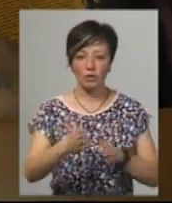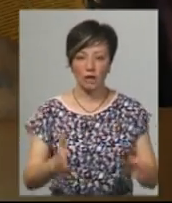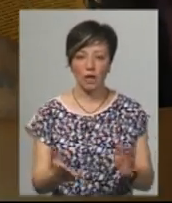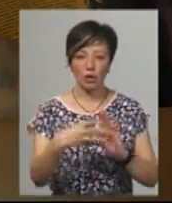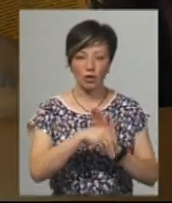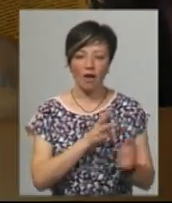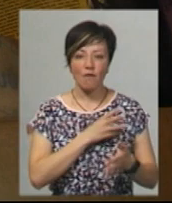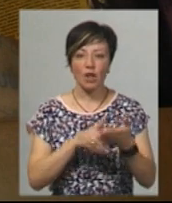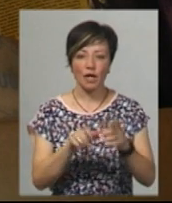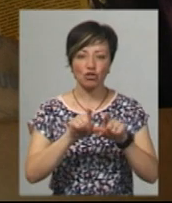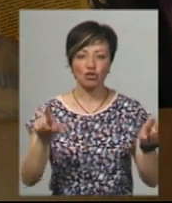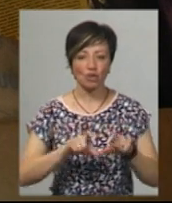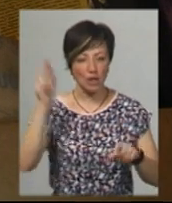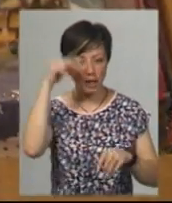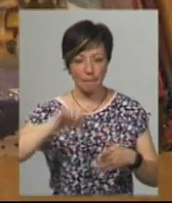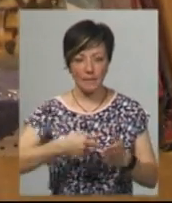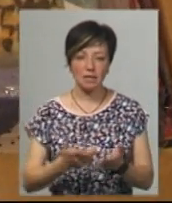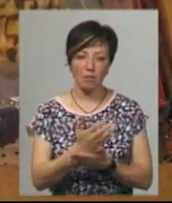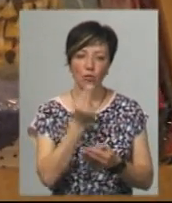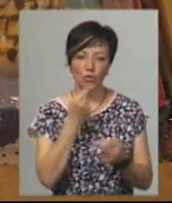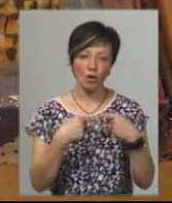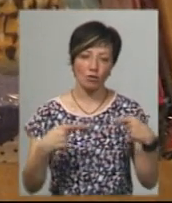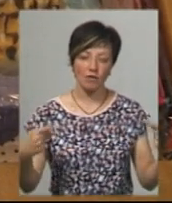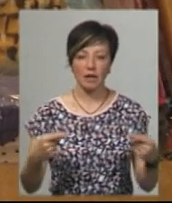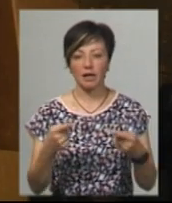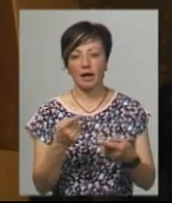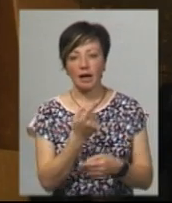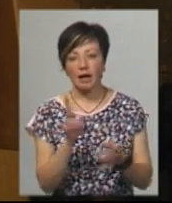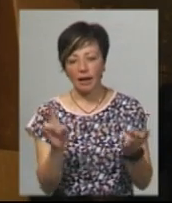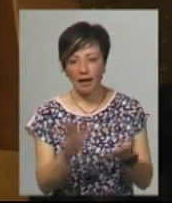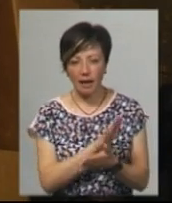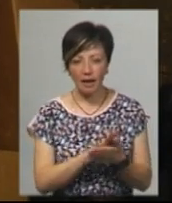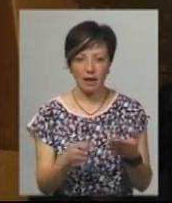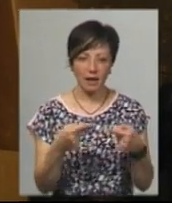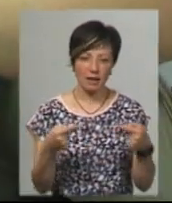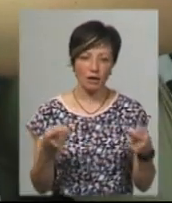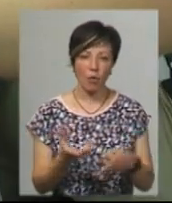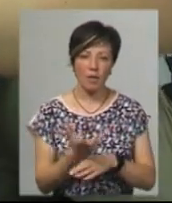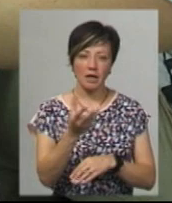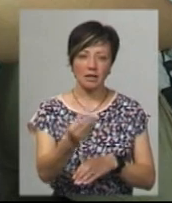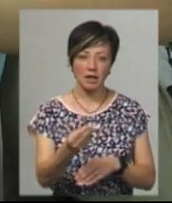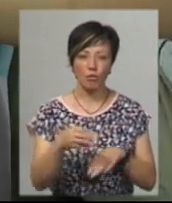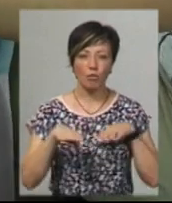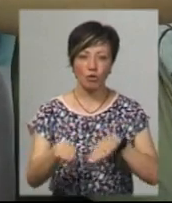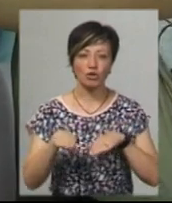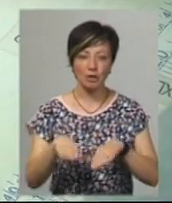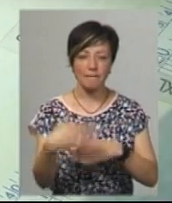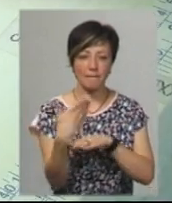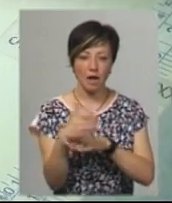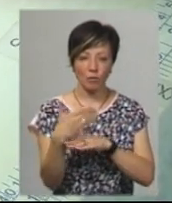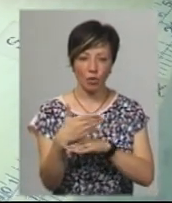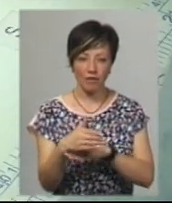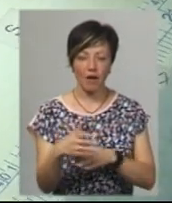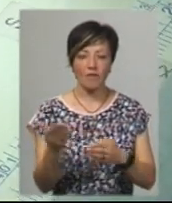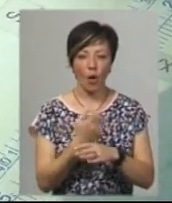долучились волонтери зі шкіл міста. Зокрема, зібрали продукти харчування, засоби гігієни та оплатили пошив прапорів для батальйону «Арата», які виготовили на